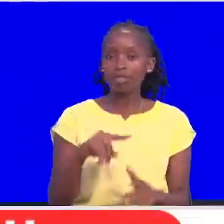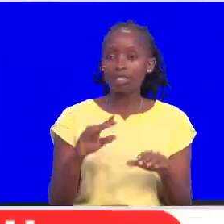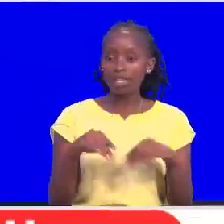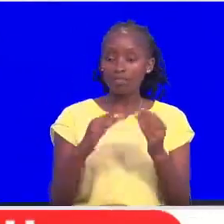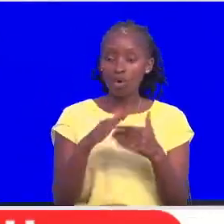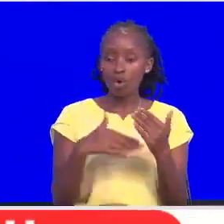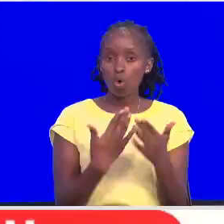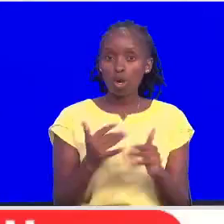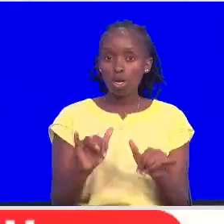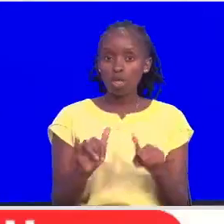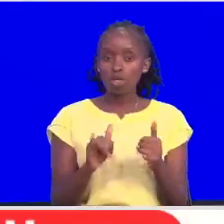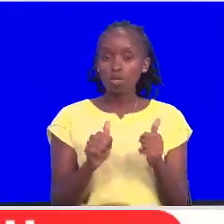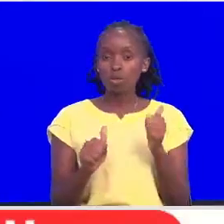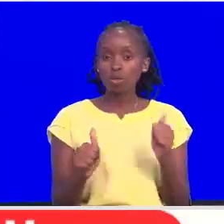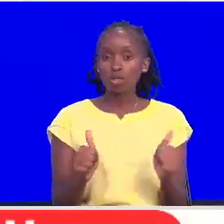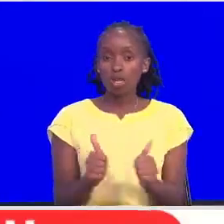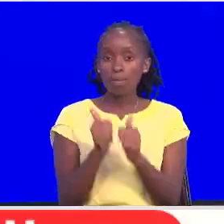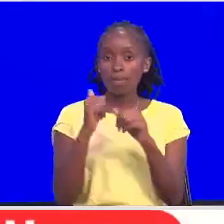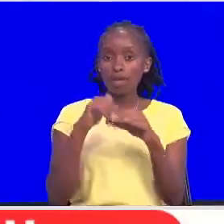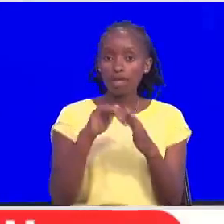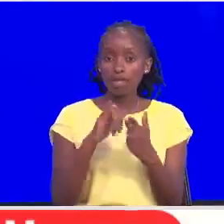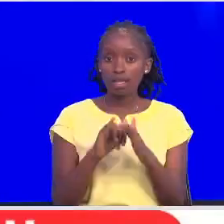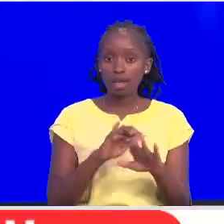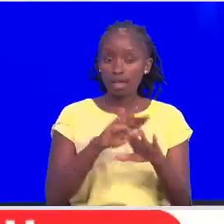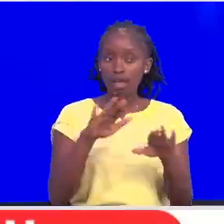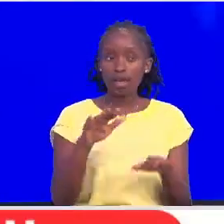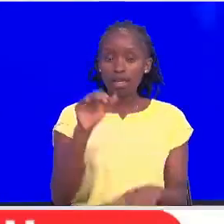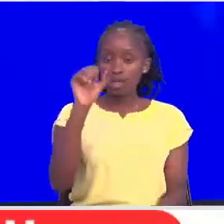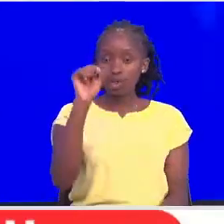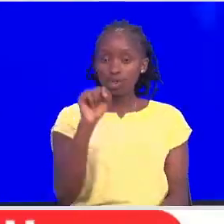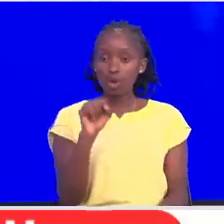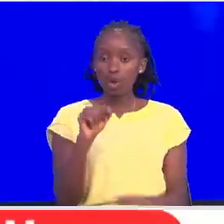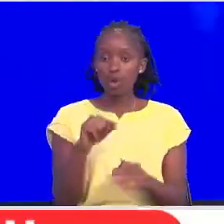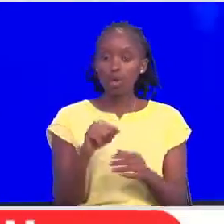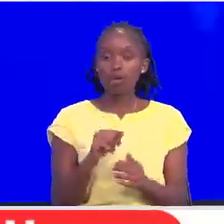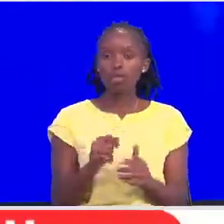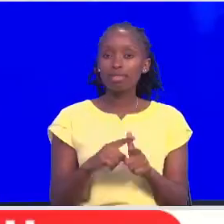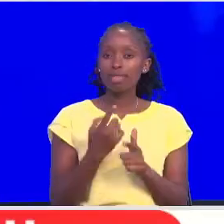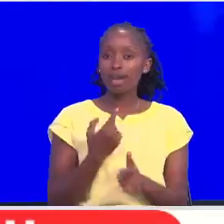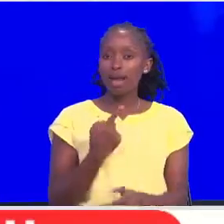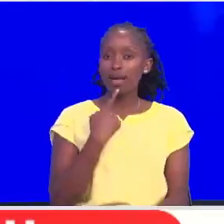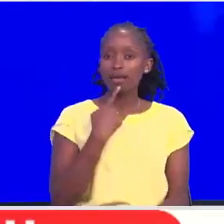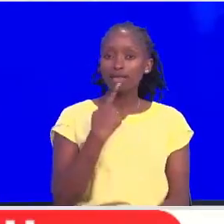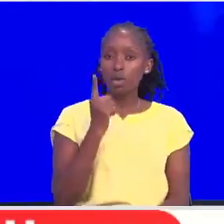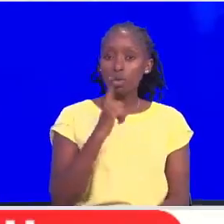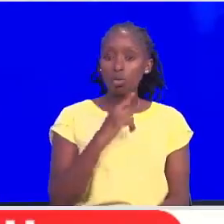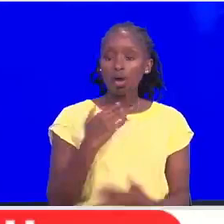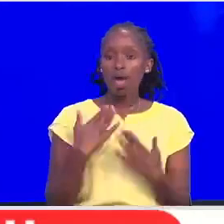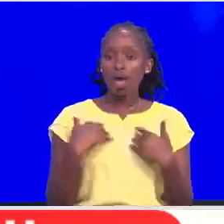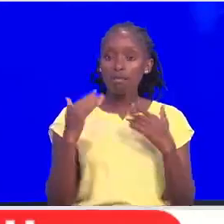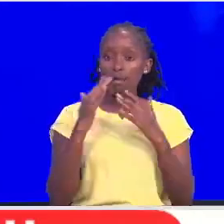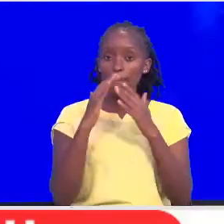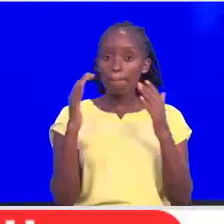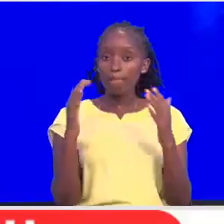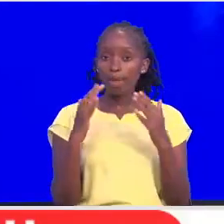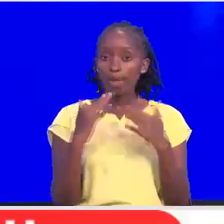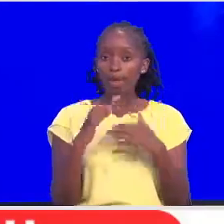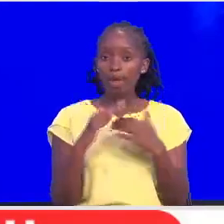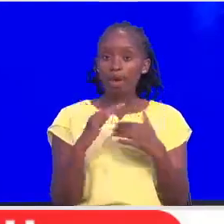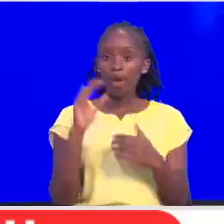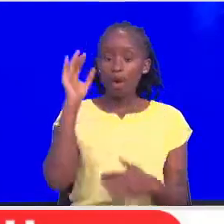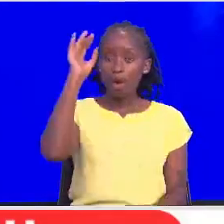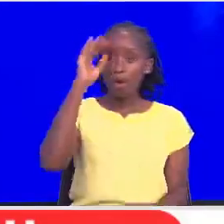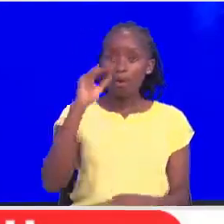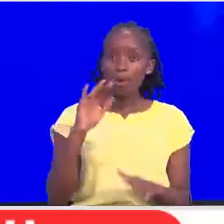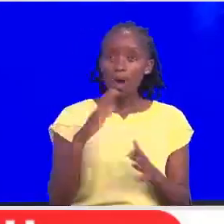iliyofanyika katika eneo la Mbeti Kusini na Kirimari. Kiongozi huyo wa wengi akidai kuwa alikuwa na ushawishi mkuu katika mradi huo wa